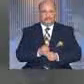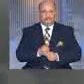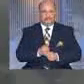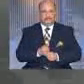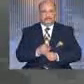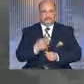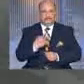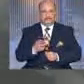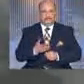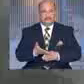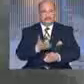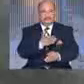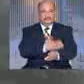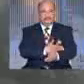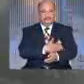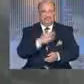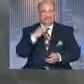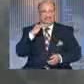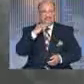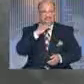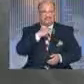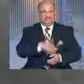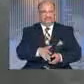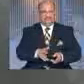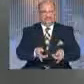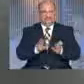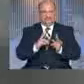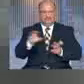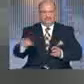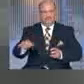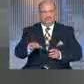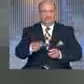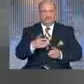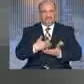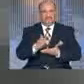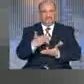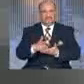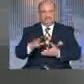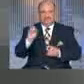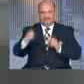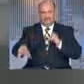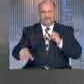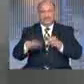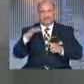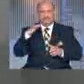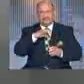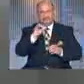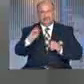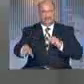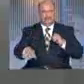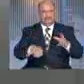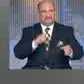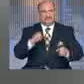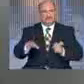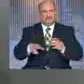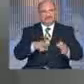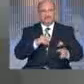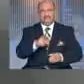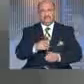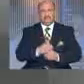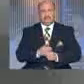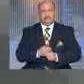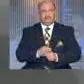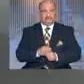مختلف الأنهج والمسالك الفلاحية والسياحية لمدينة توزر هو مشهد بات يسبب العديد من